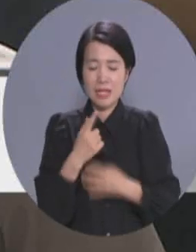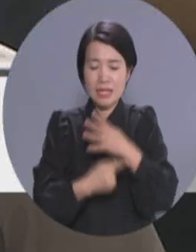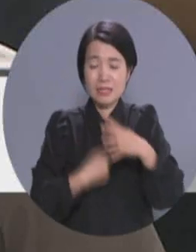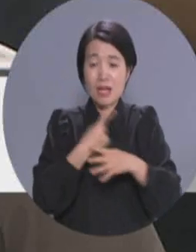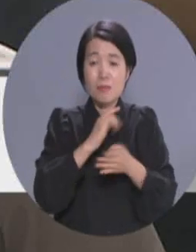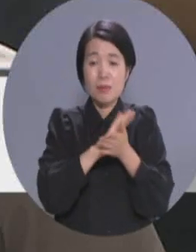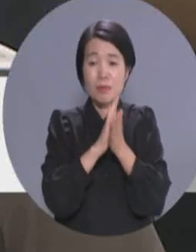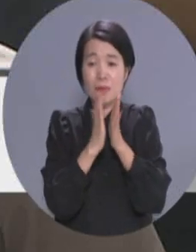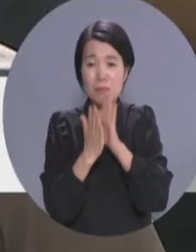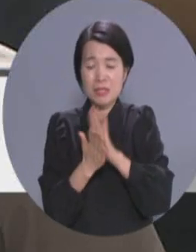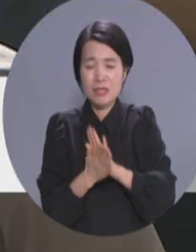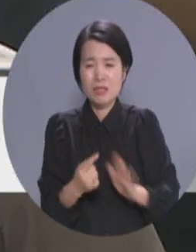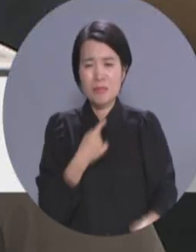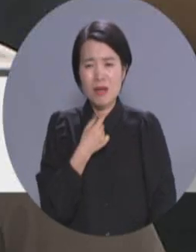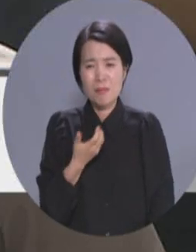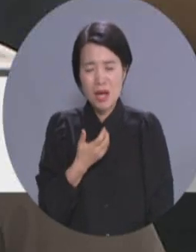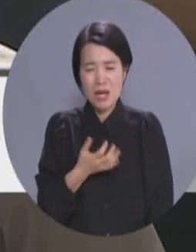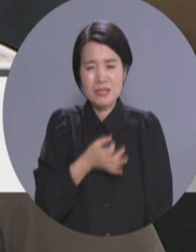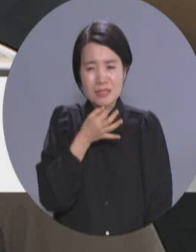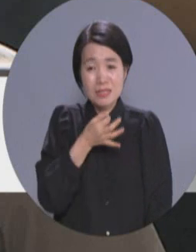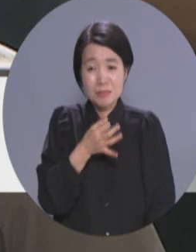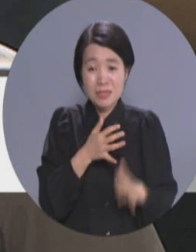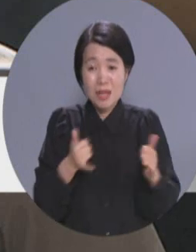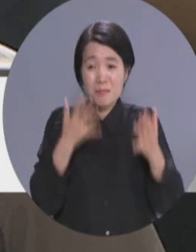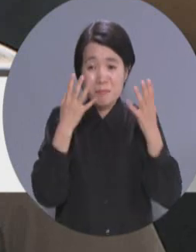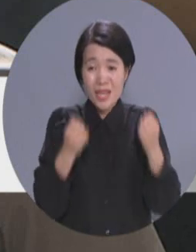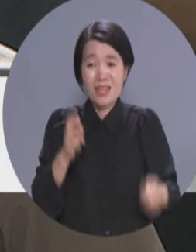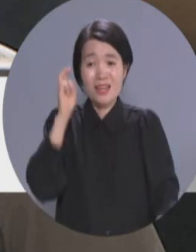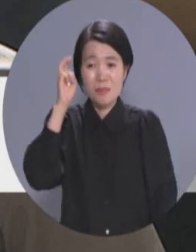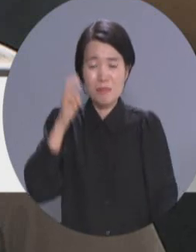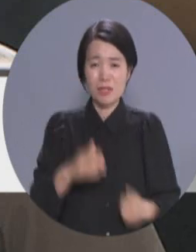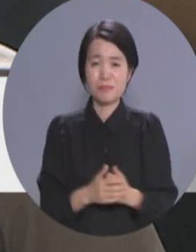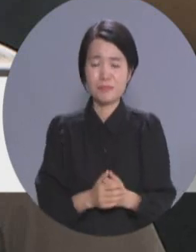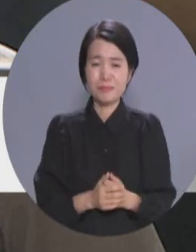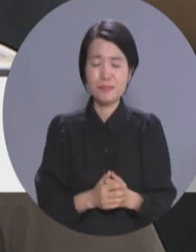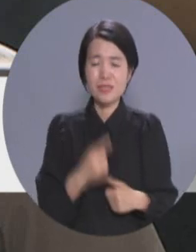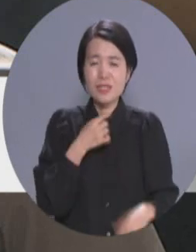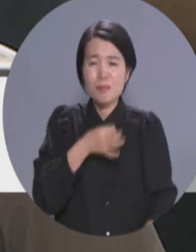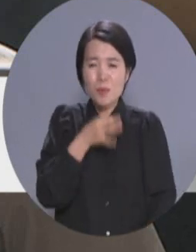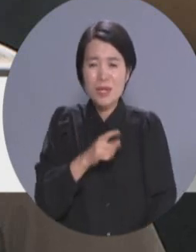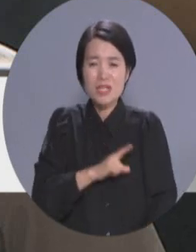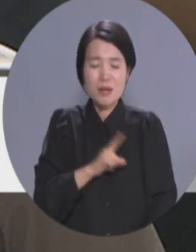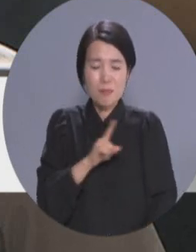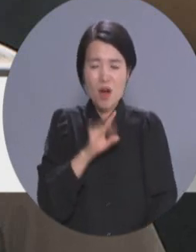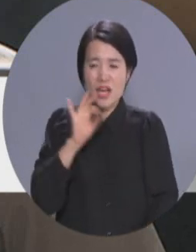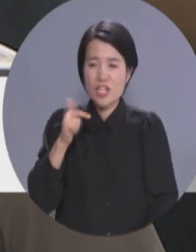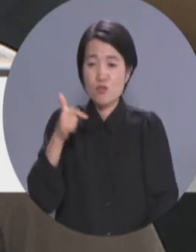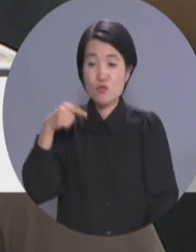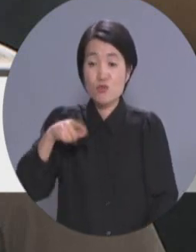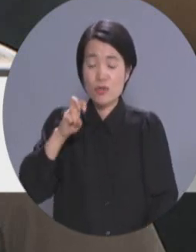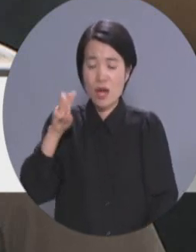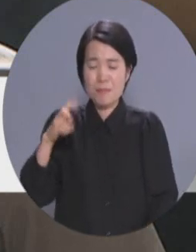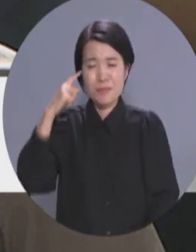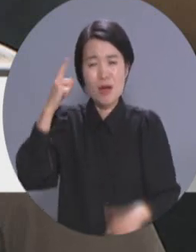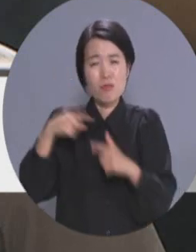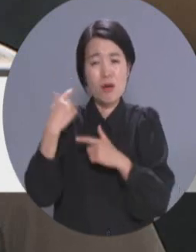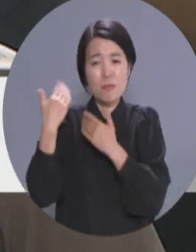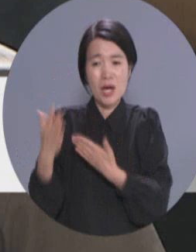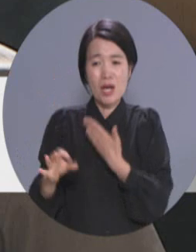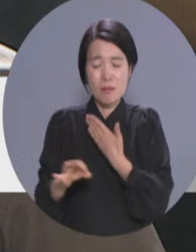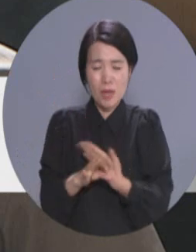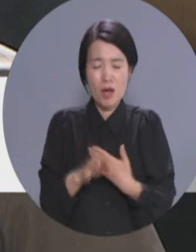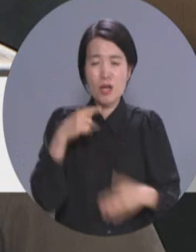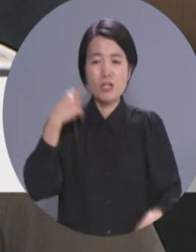환절기가 되면 목이 칼칼하고 기침하는 분들 많으시죠 흔히 목감기라고 불리는 인후염을 방치하면 중2형이나